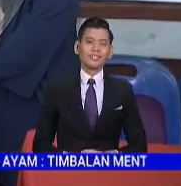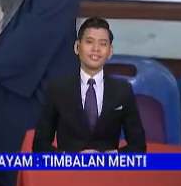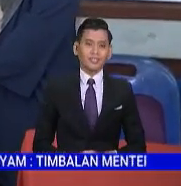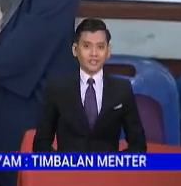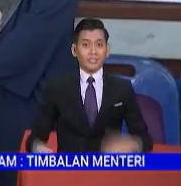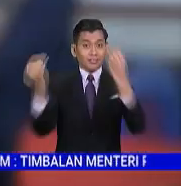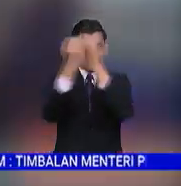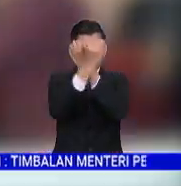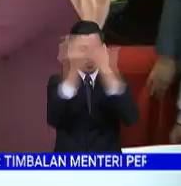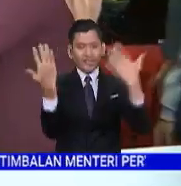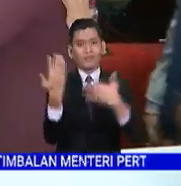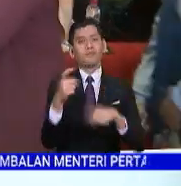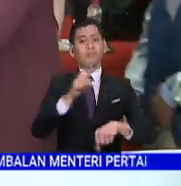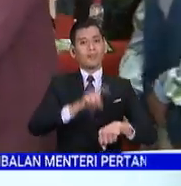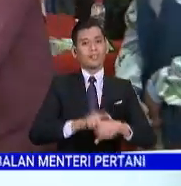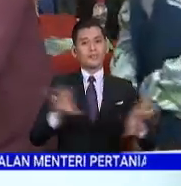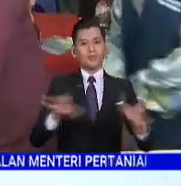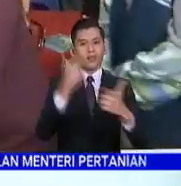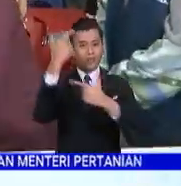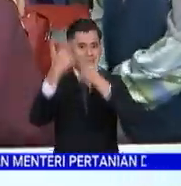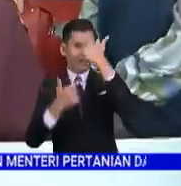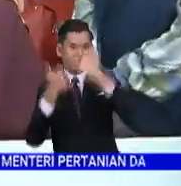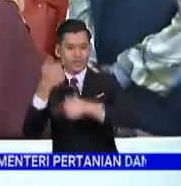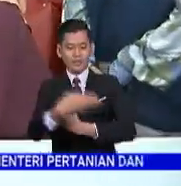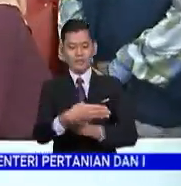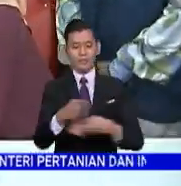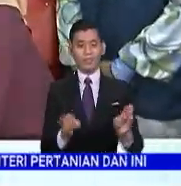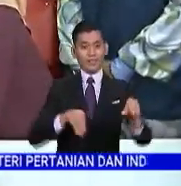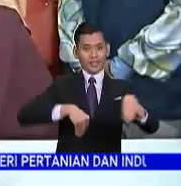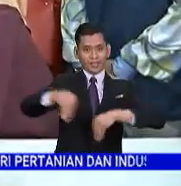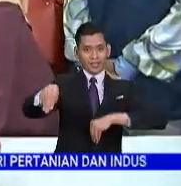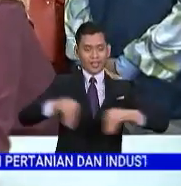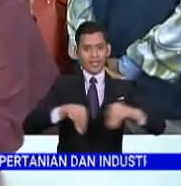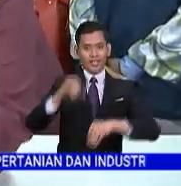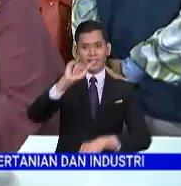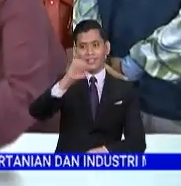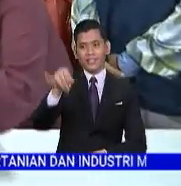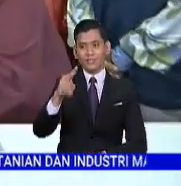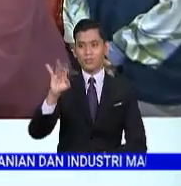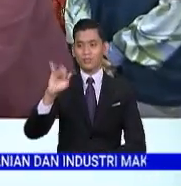Beliau berkata demikian ketika mengadakan lawatan ke bilik gerakan Tanjung Bidara.